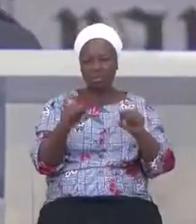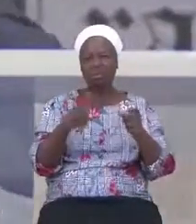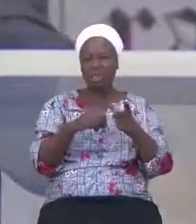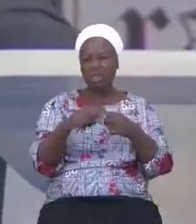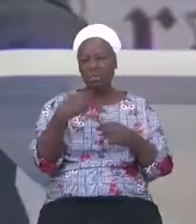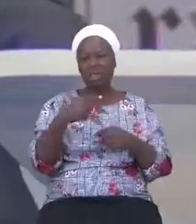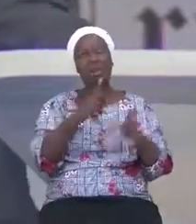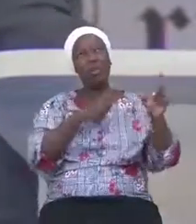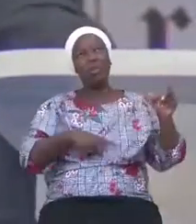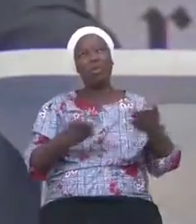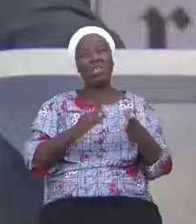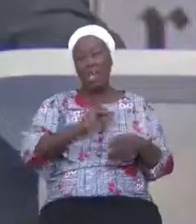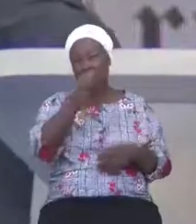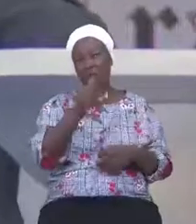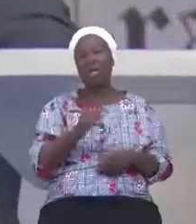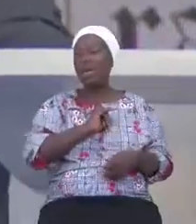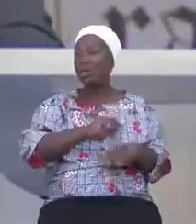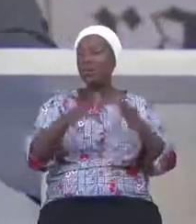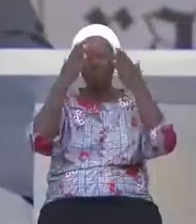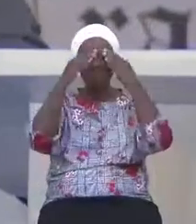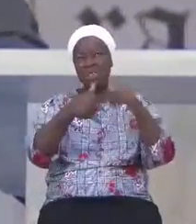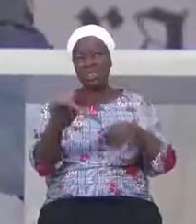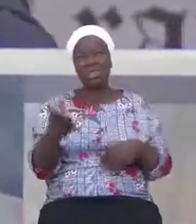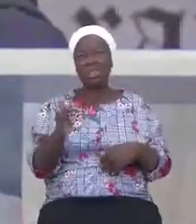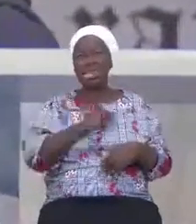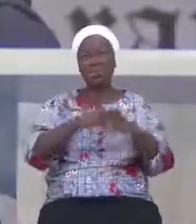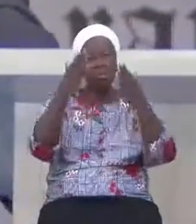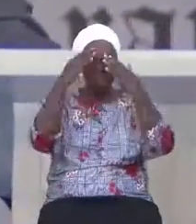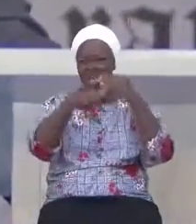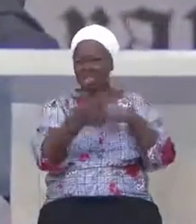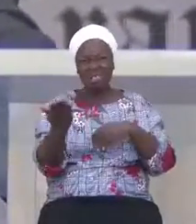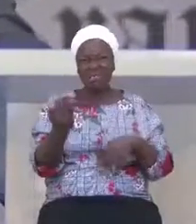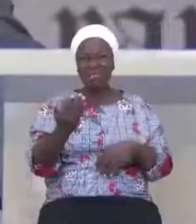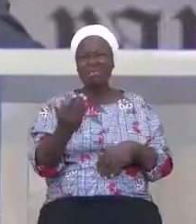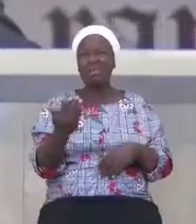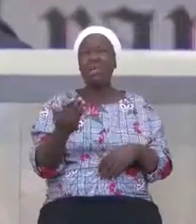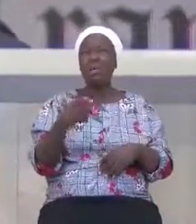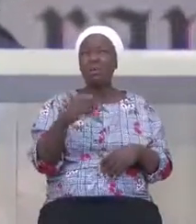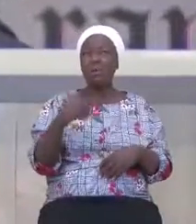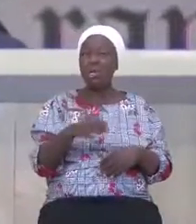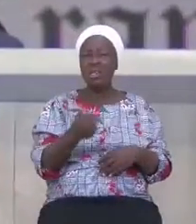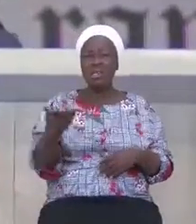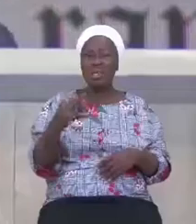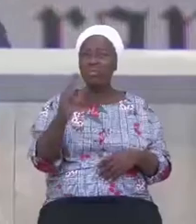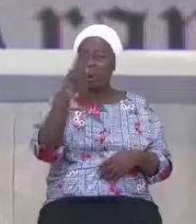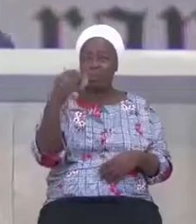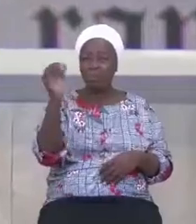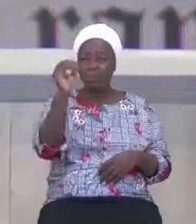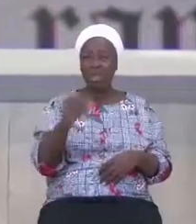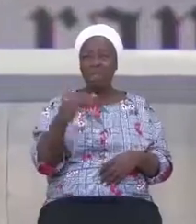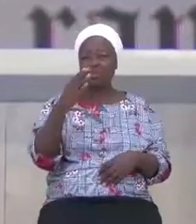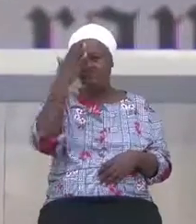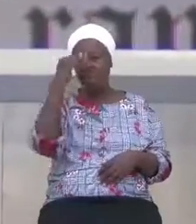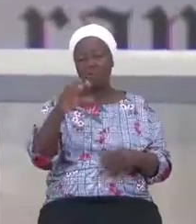voici. Oh, qu'est-ce que je connais? Je ne connais même pas un pourcentage de la connaissance des choses